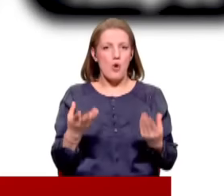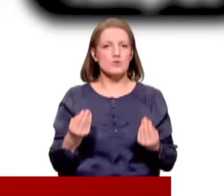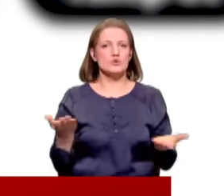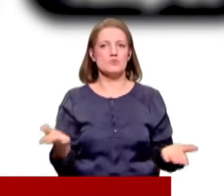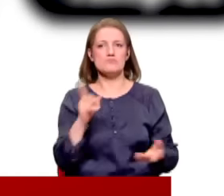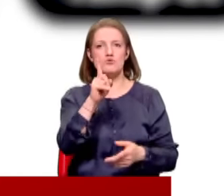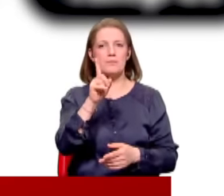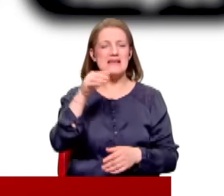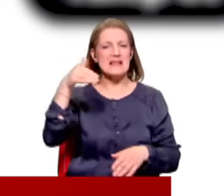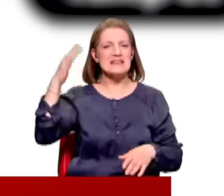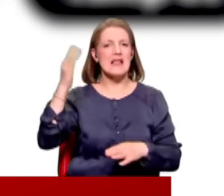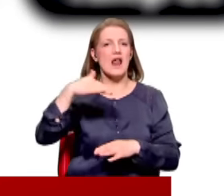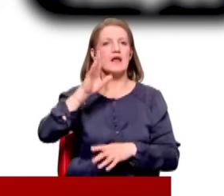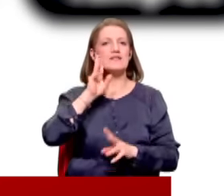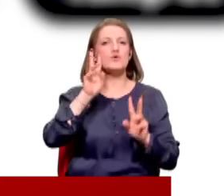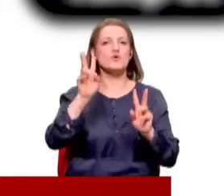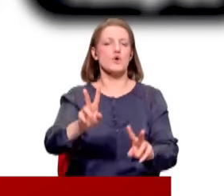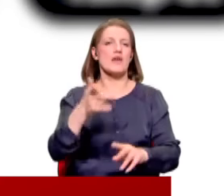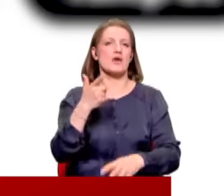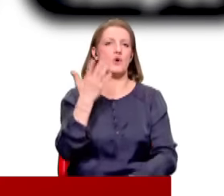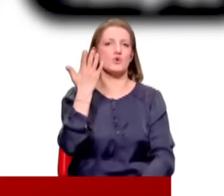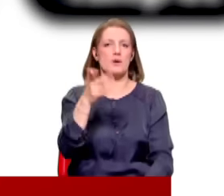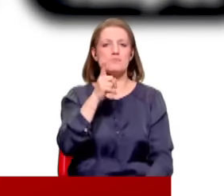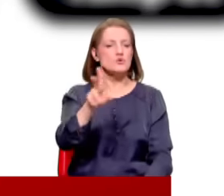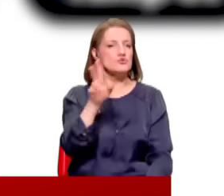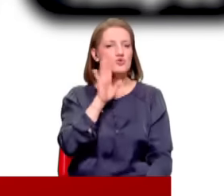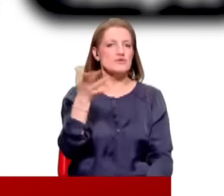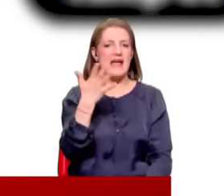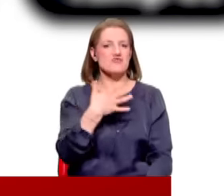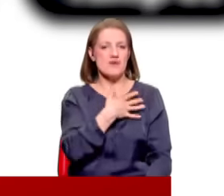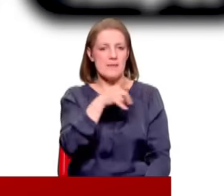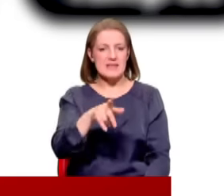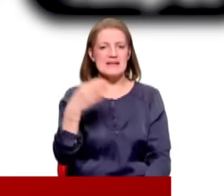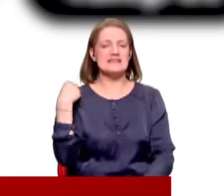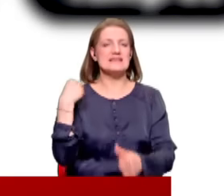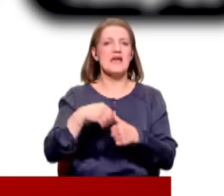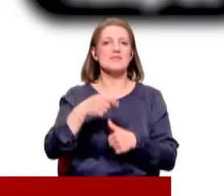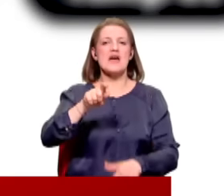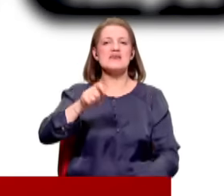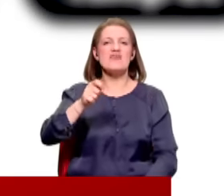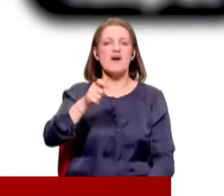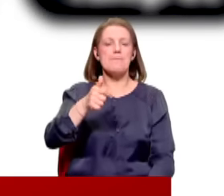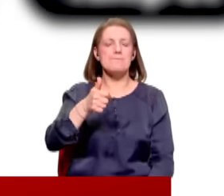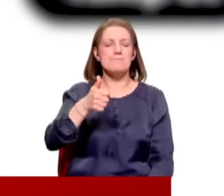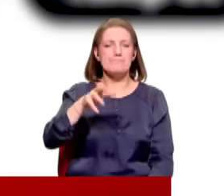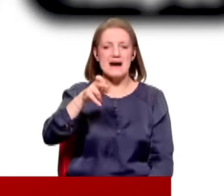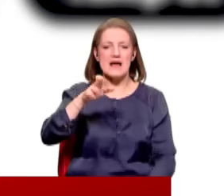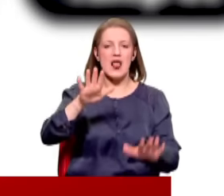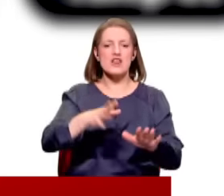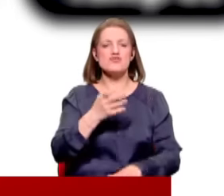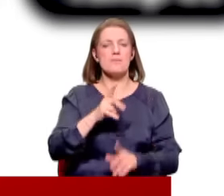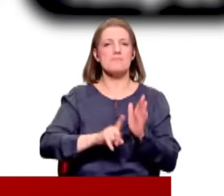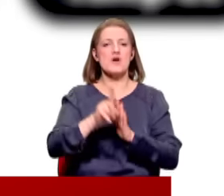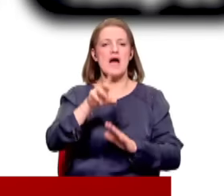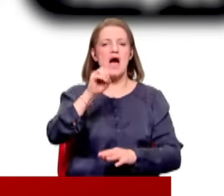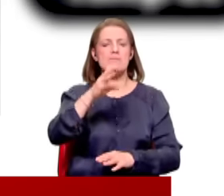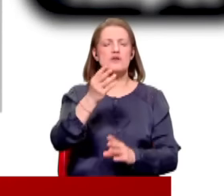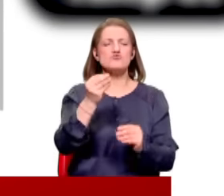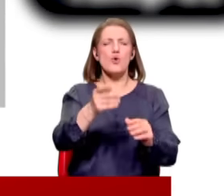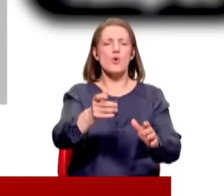Bu bir dip dalga değil, görünen köydür. Bu sonuç ne CHP'nin ne Yeniden Refah'ın kalıcı başarısıdır. AK Parti'ye çok